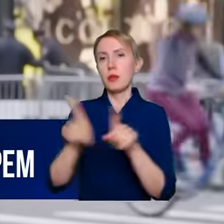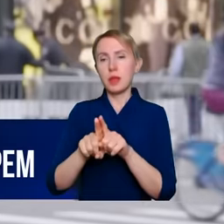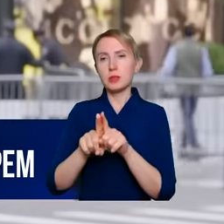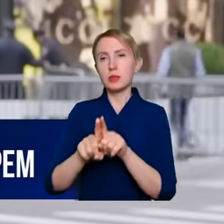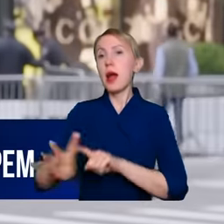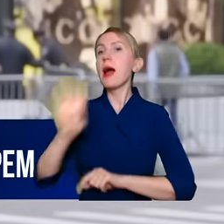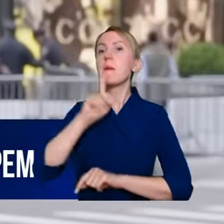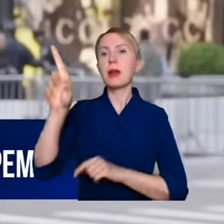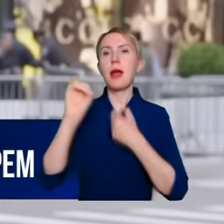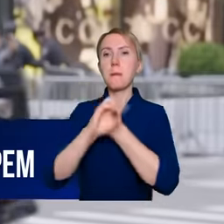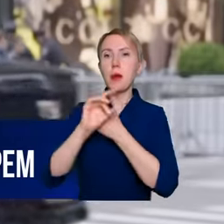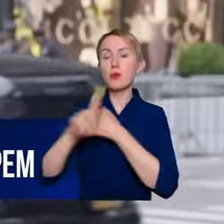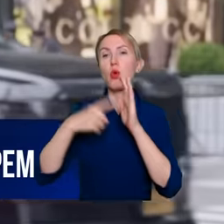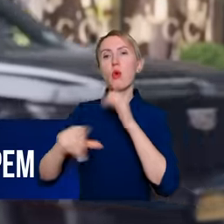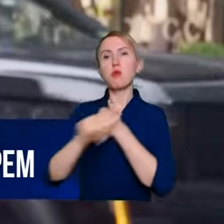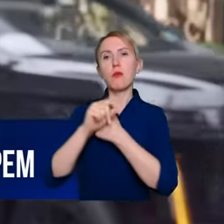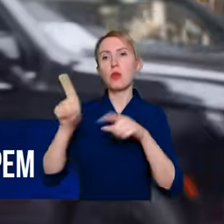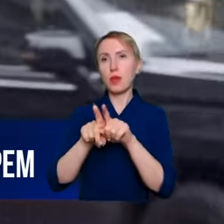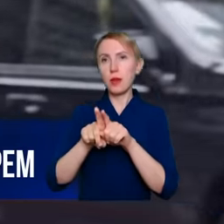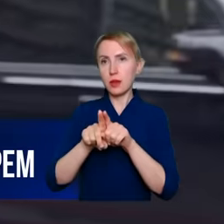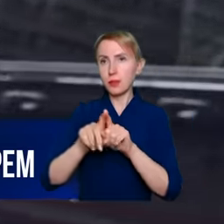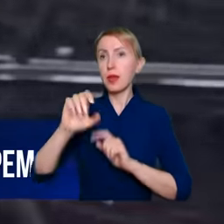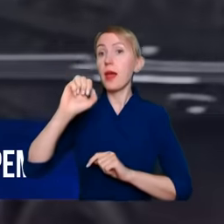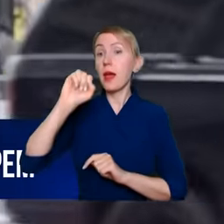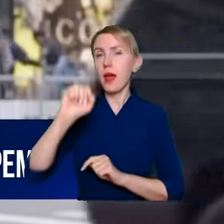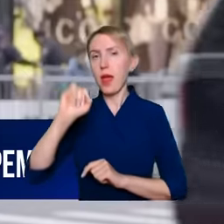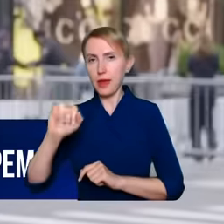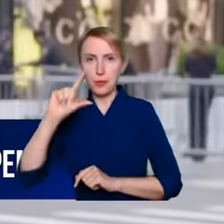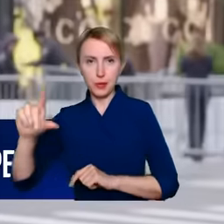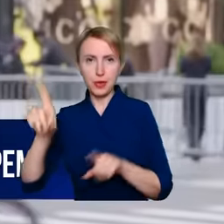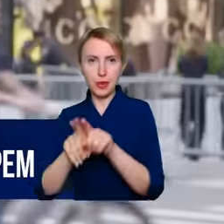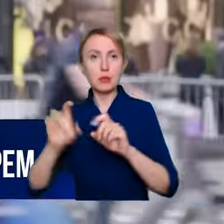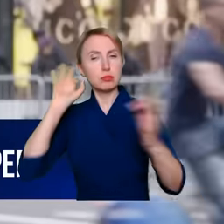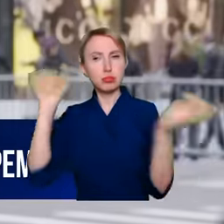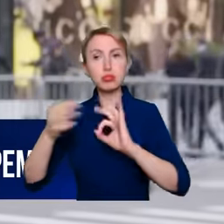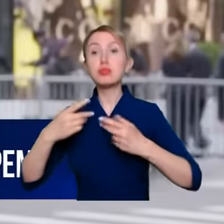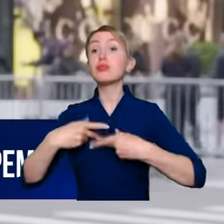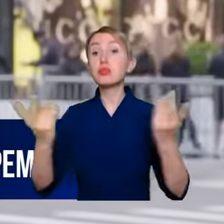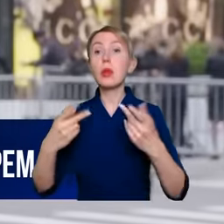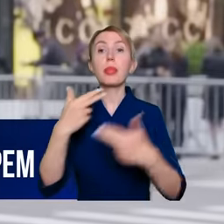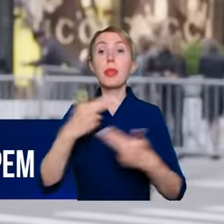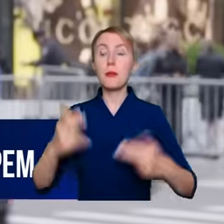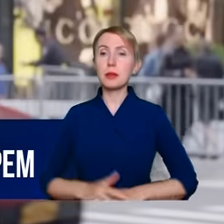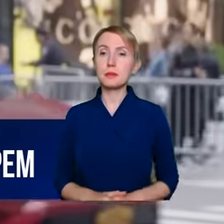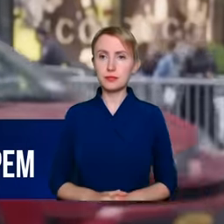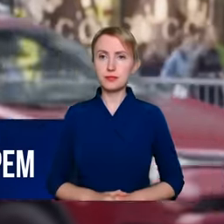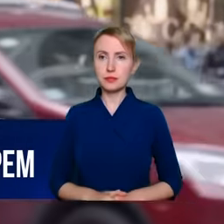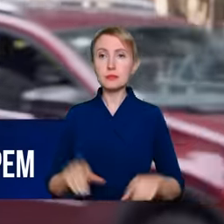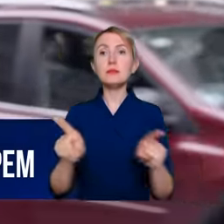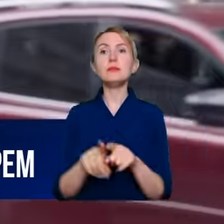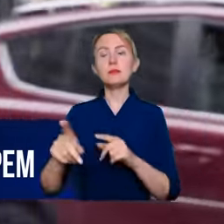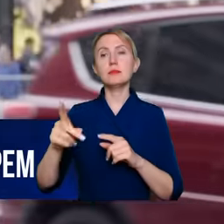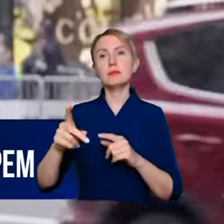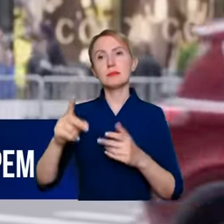amerykańskie media. To jest powód, dla którego między innymi agencja AP podała informacje na ten temat. Jest również perspektywa,